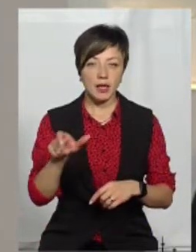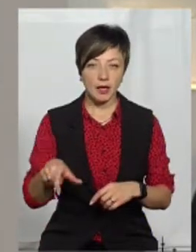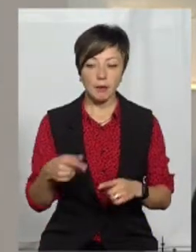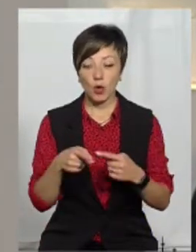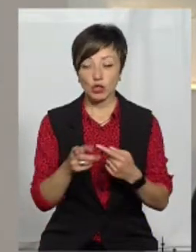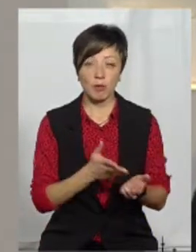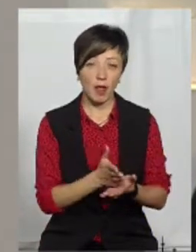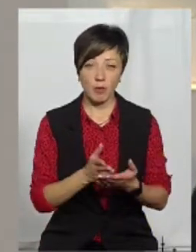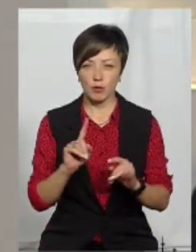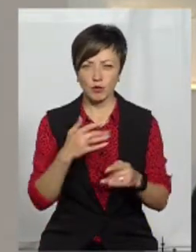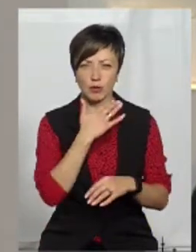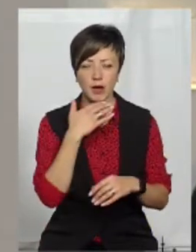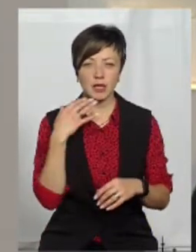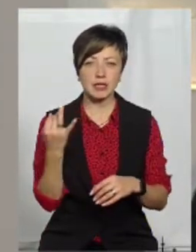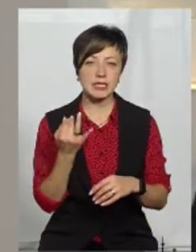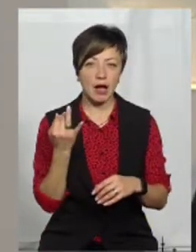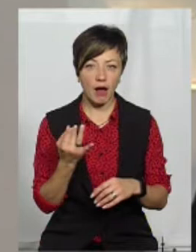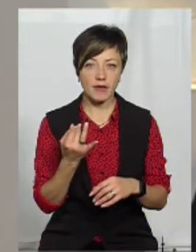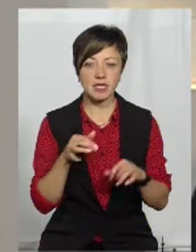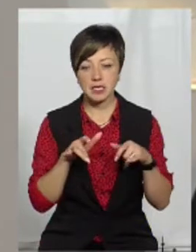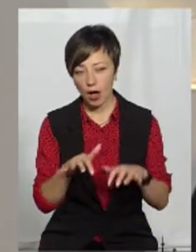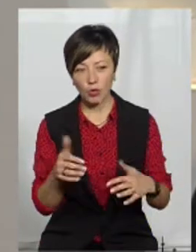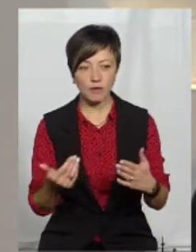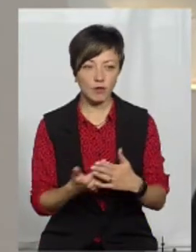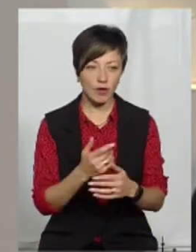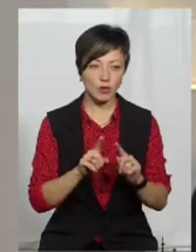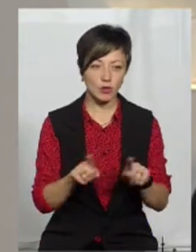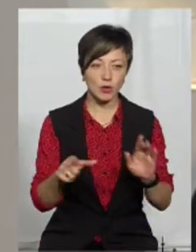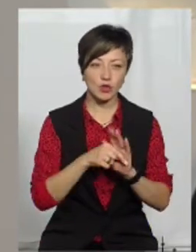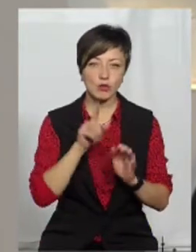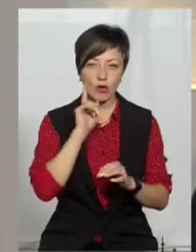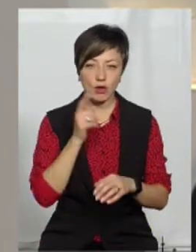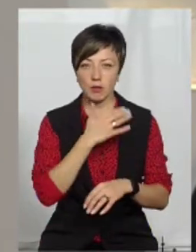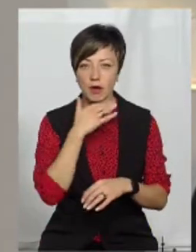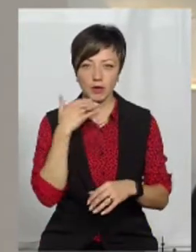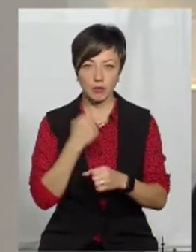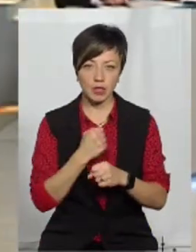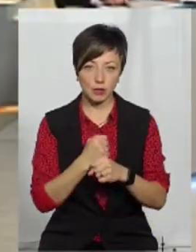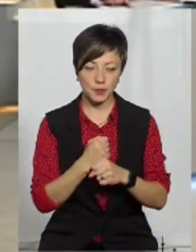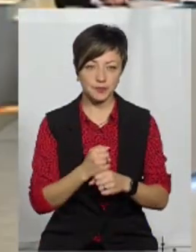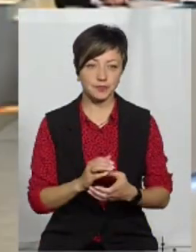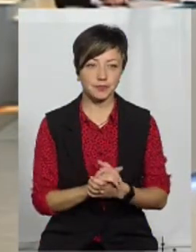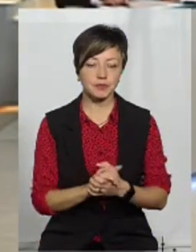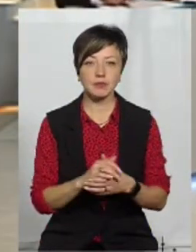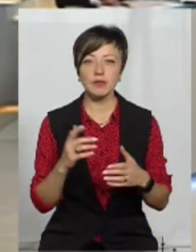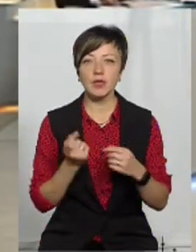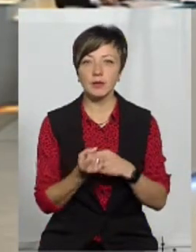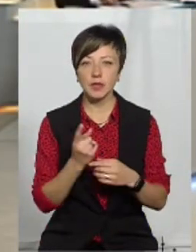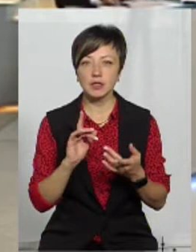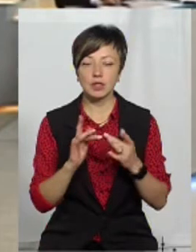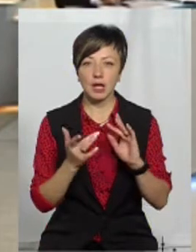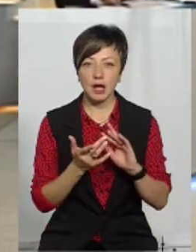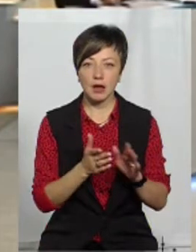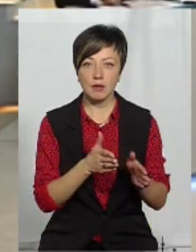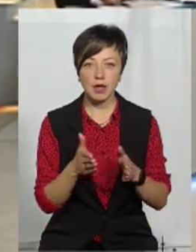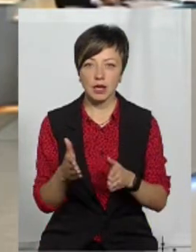По іншим напрямкам дуже багато цікавих заходів, новел, особливо з молоді багато працюємо, щоб бачити, можливо, наші соціальні мережі. Це взагалі, можливо,